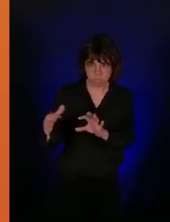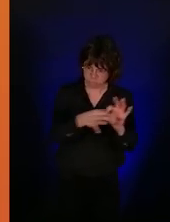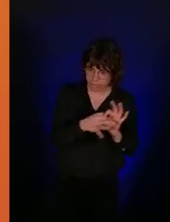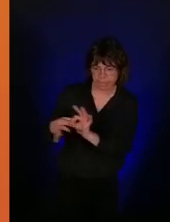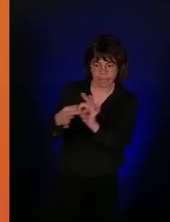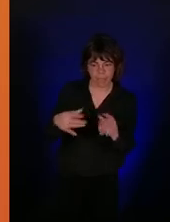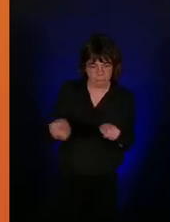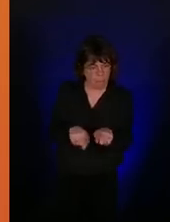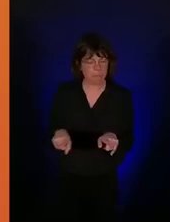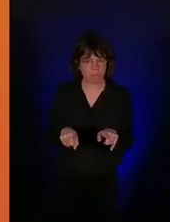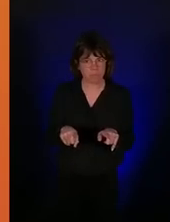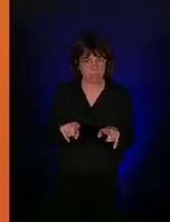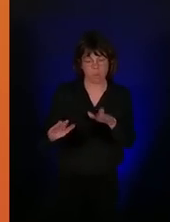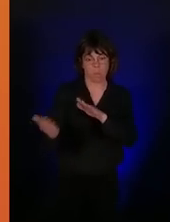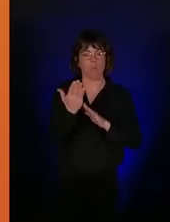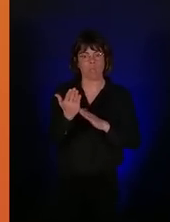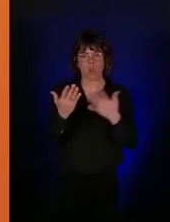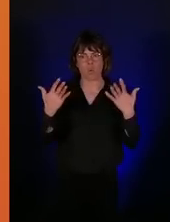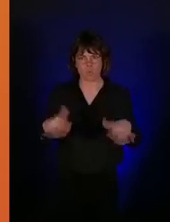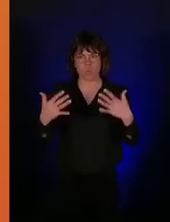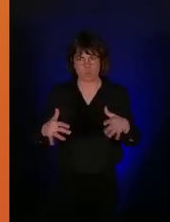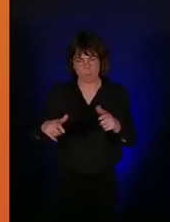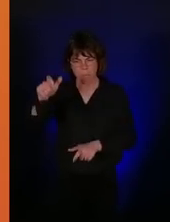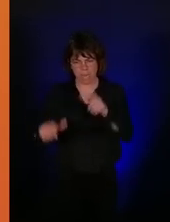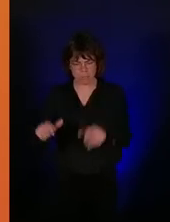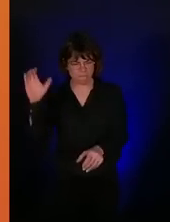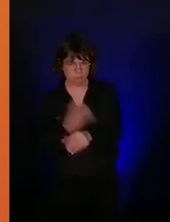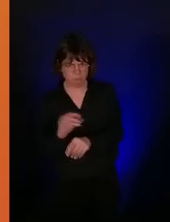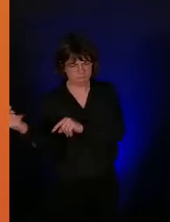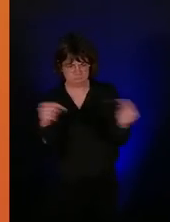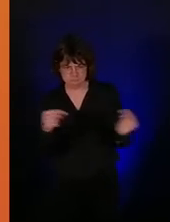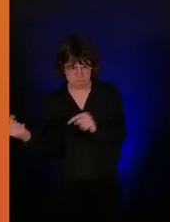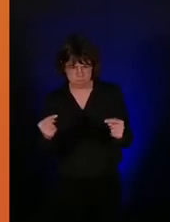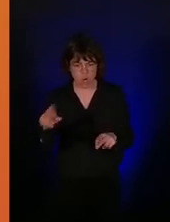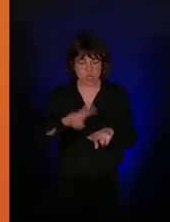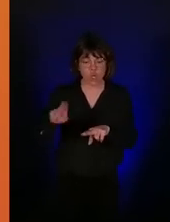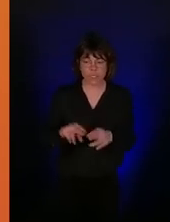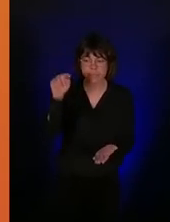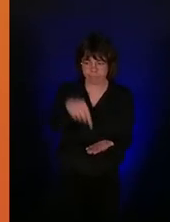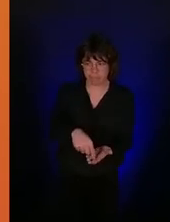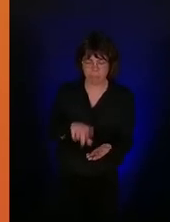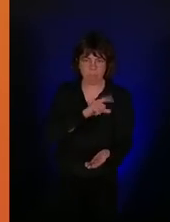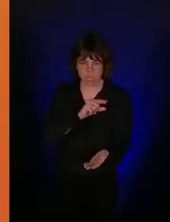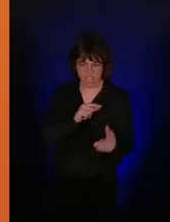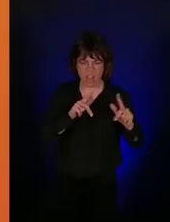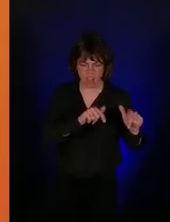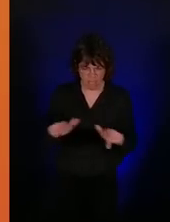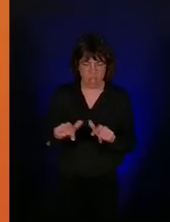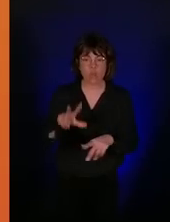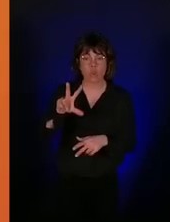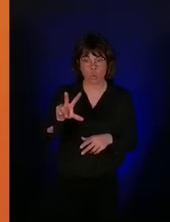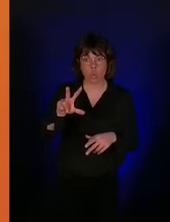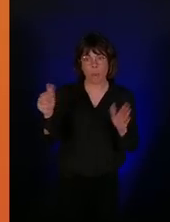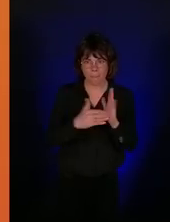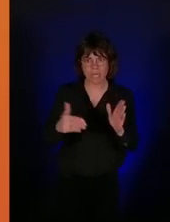face à un déploiement de forces répressives jamais vu pour défendre un chantier privé. Plus de 3000 policiers,